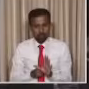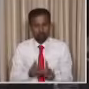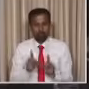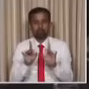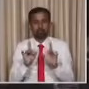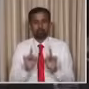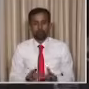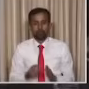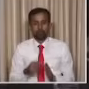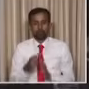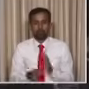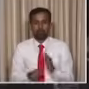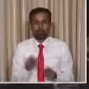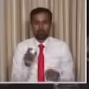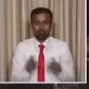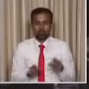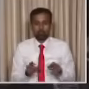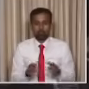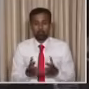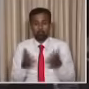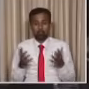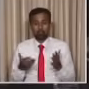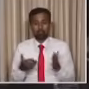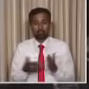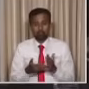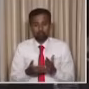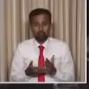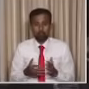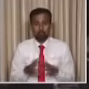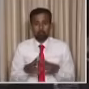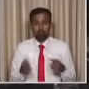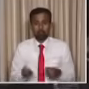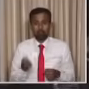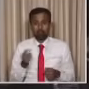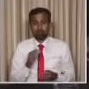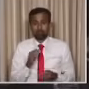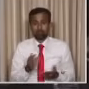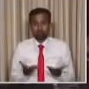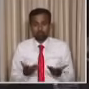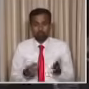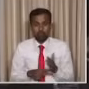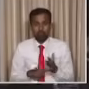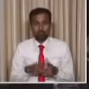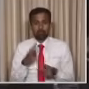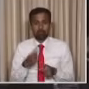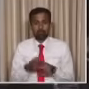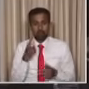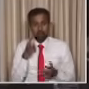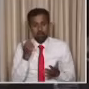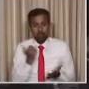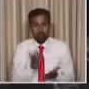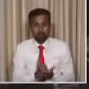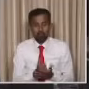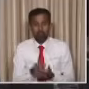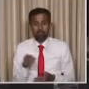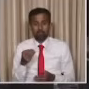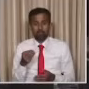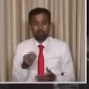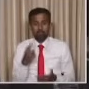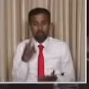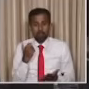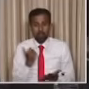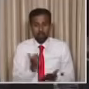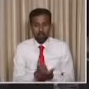තමයි. ඉතින් රටේ ජනතාව ලොකු පීඩනයක බඩු මිල දරා ගන්න බැරුව බදු බර දරා ගන්න බැරුව මේ ණය බර දරා ගන්න